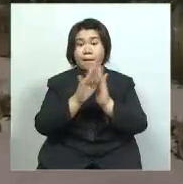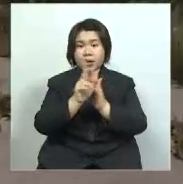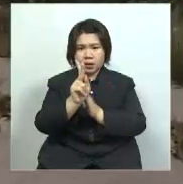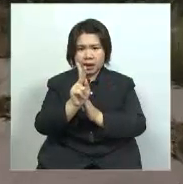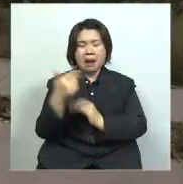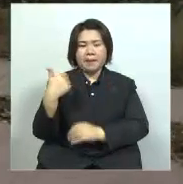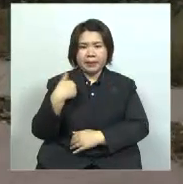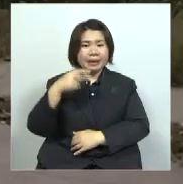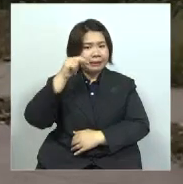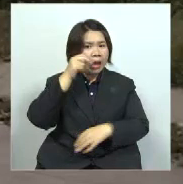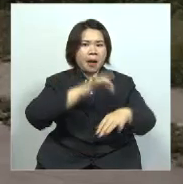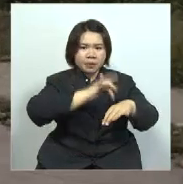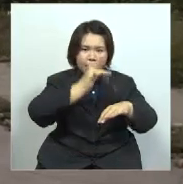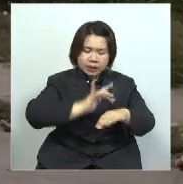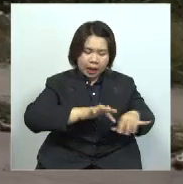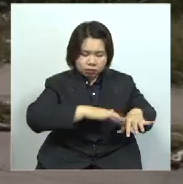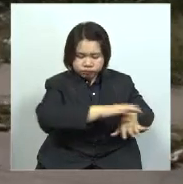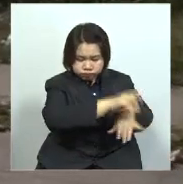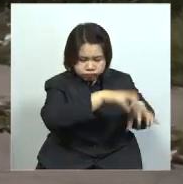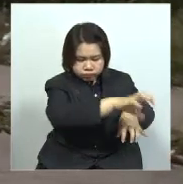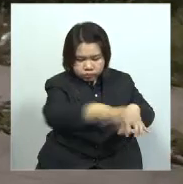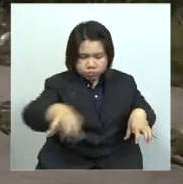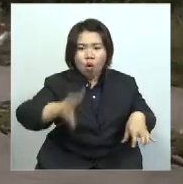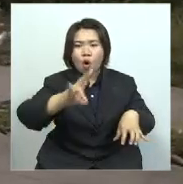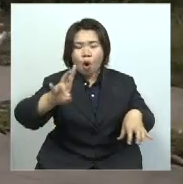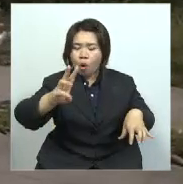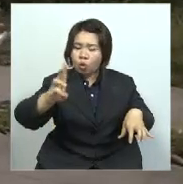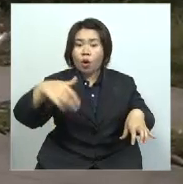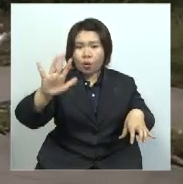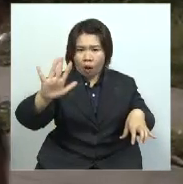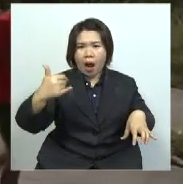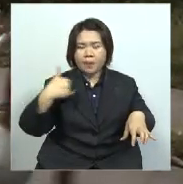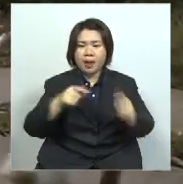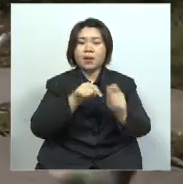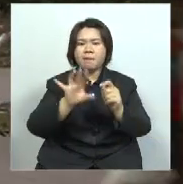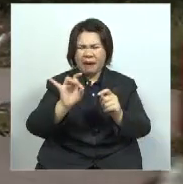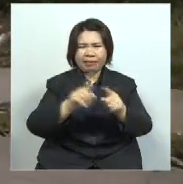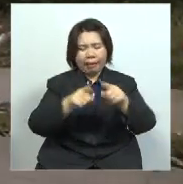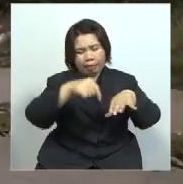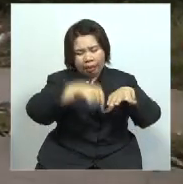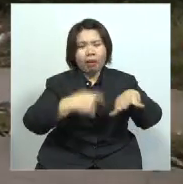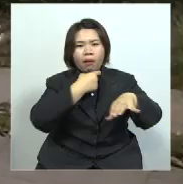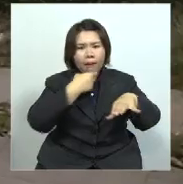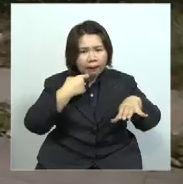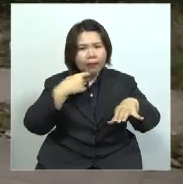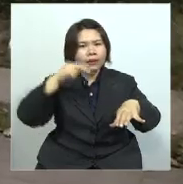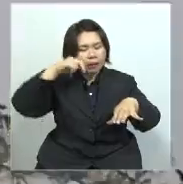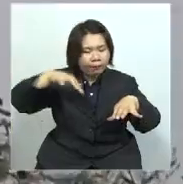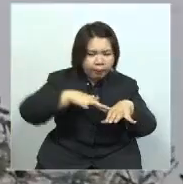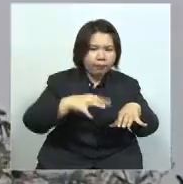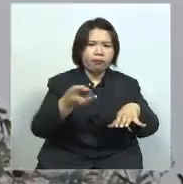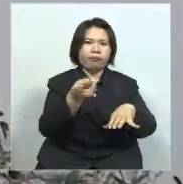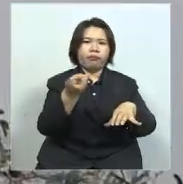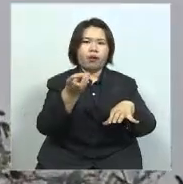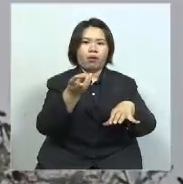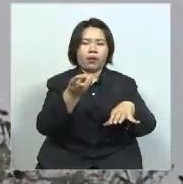จังหวัดที่มีแหล่งน้ำธรรมชาติจำนวนมากกว่า600แห่งใน8อำเภอส่วนใหญ่ตื้นเขินและรับน้ำไม่เต็มประสิทธิภาพ